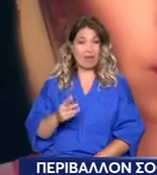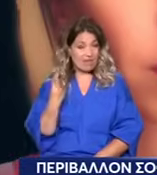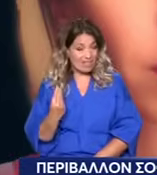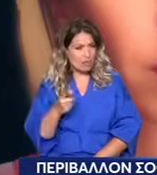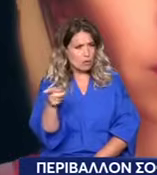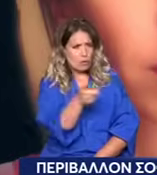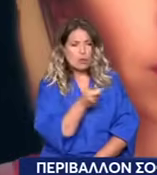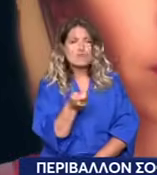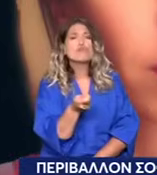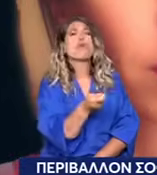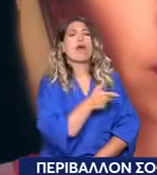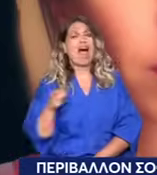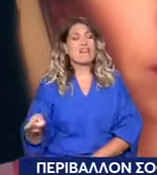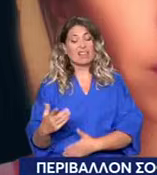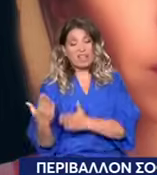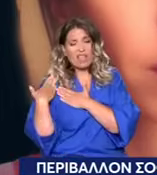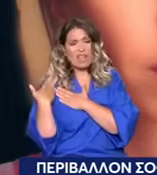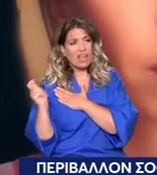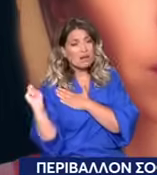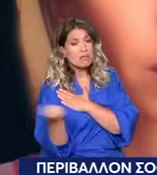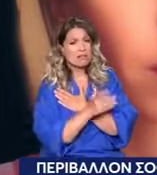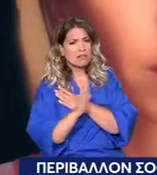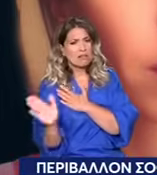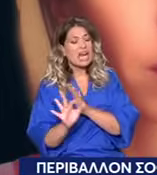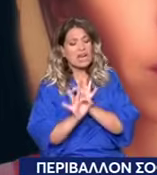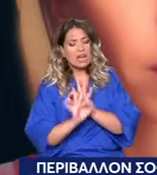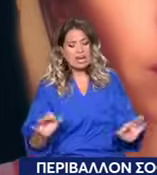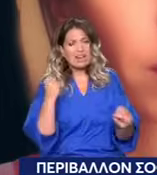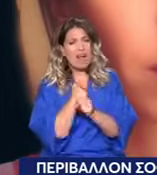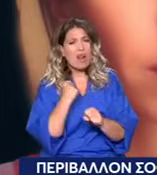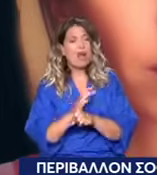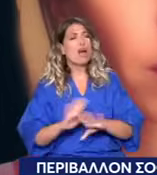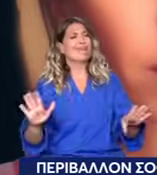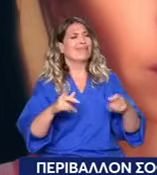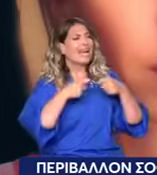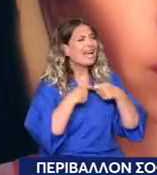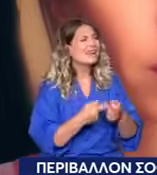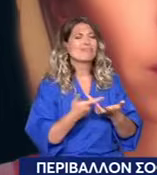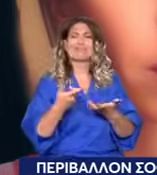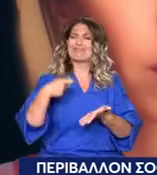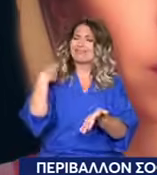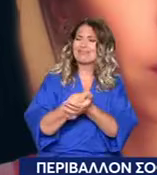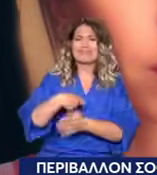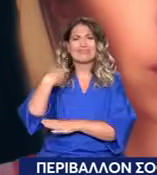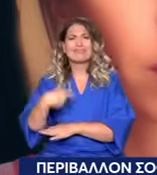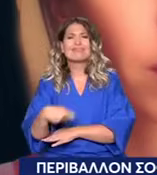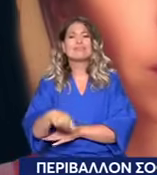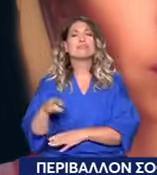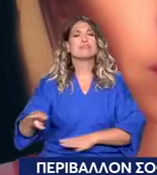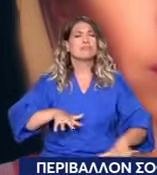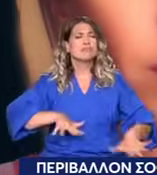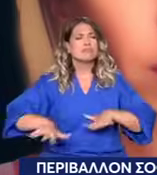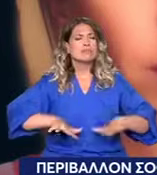πληρωθούν όλοι. Το γραφείο κινείται κανονικά. Έχουν κοπεί τα πάντα. Εισιτήρια, παράβολα, όχι από τη Σοφία που είναι στο κρεβάτι, αλλά